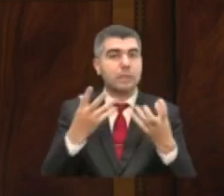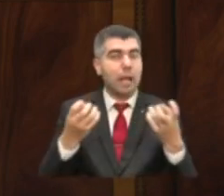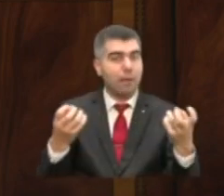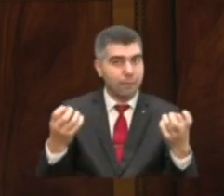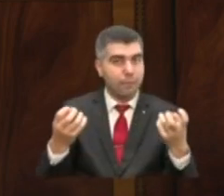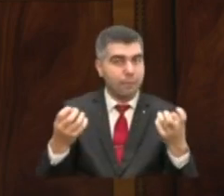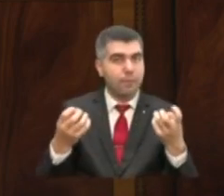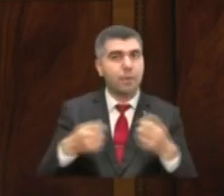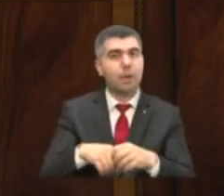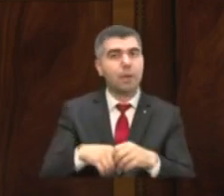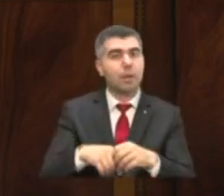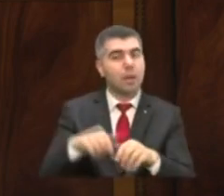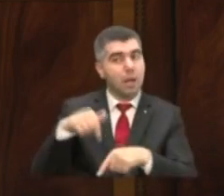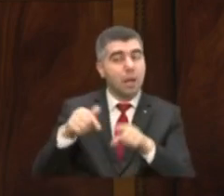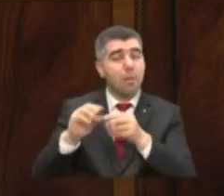التي تعيشها أطر